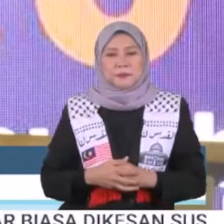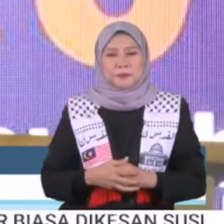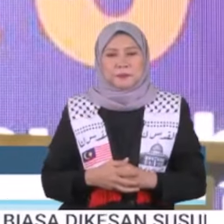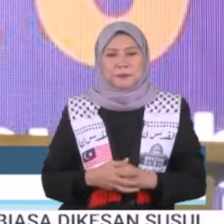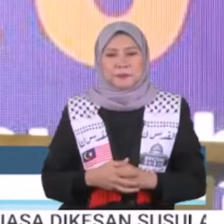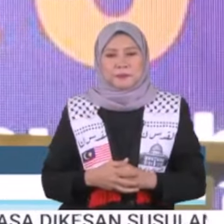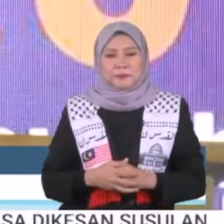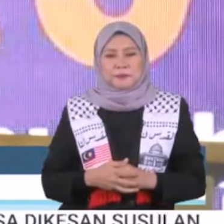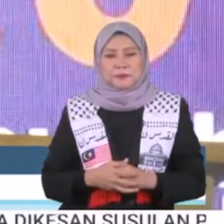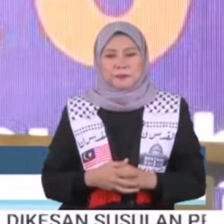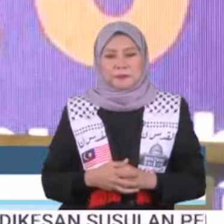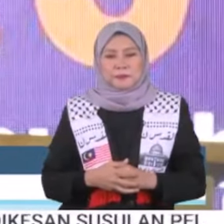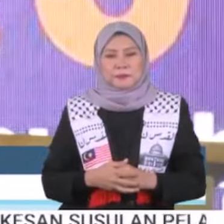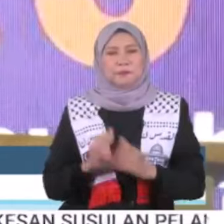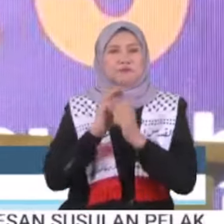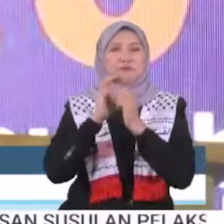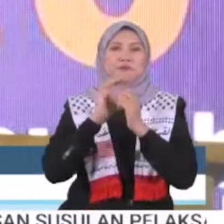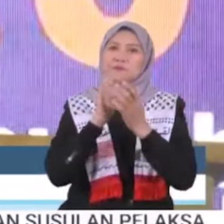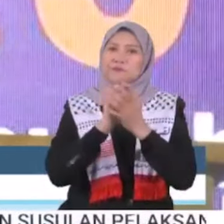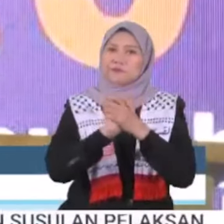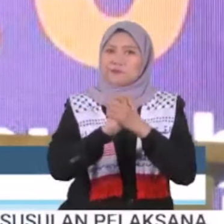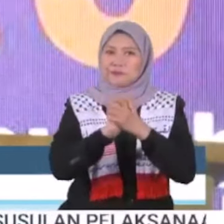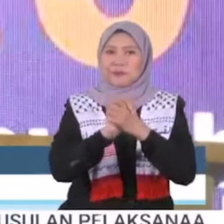ini. Saya ucapkan tahniah kepada MARA.